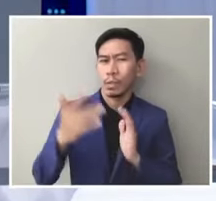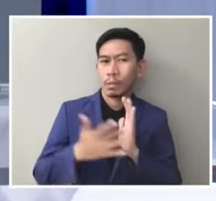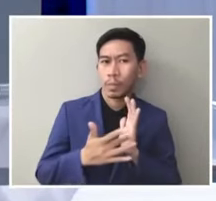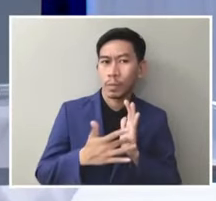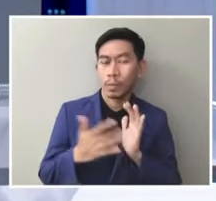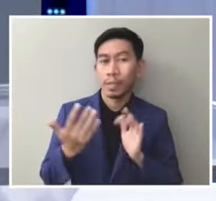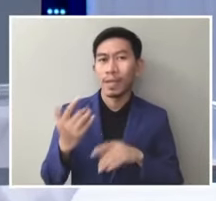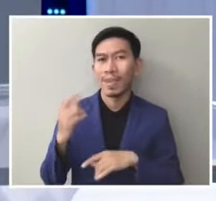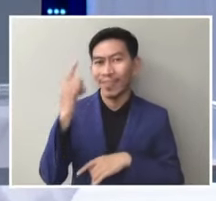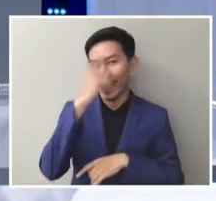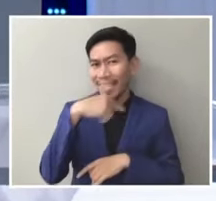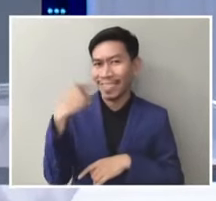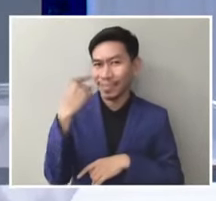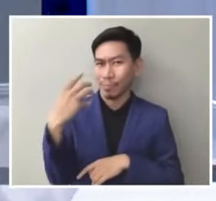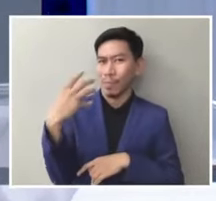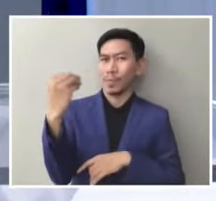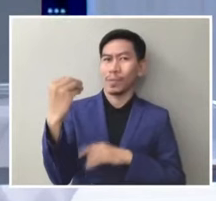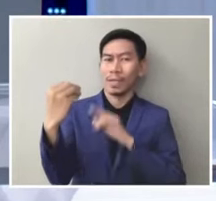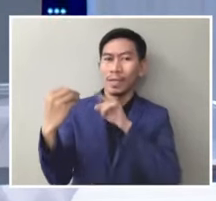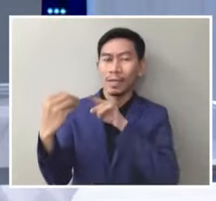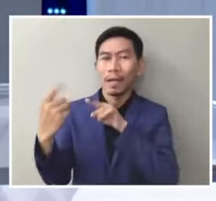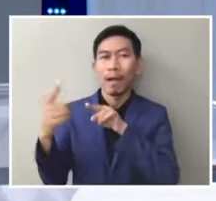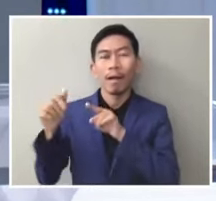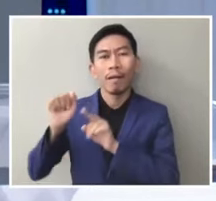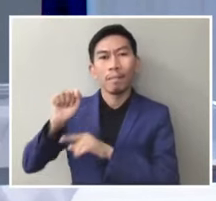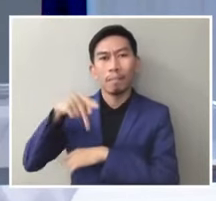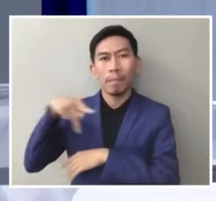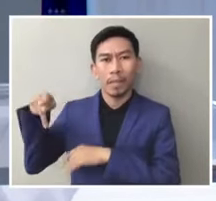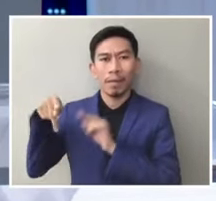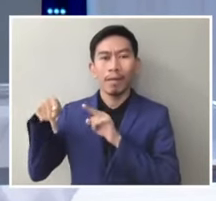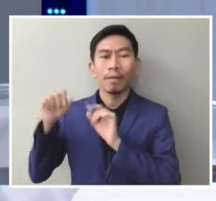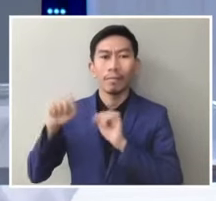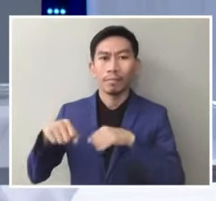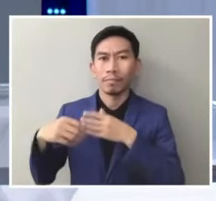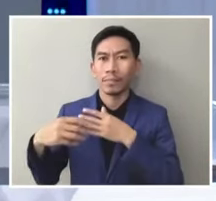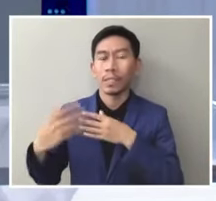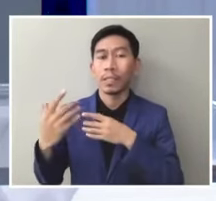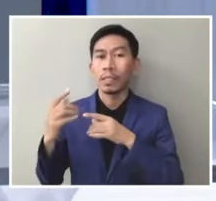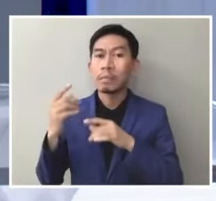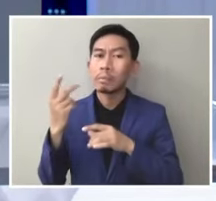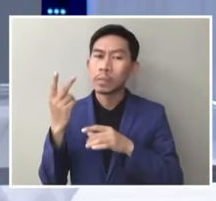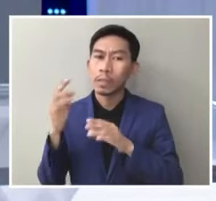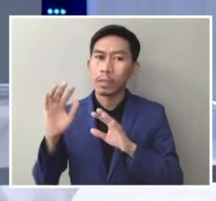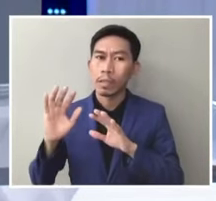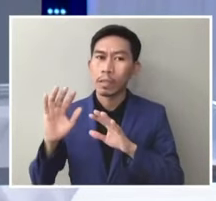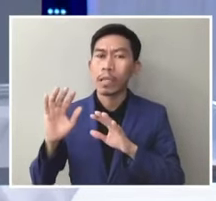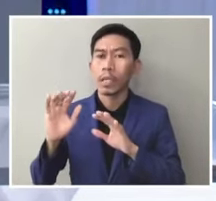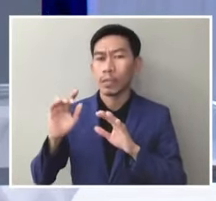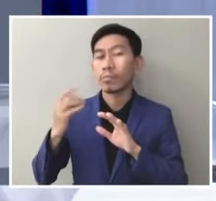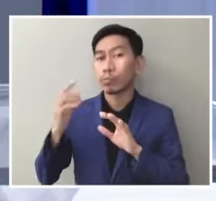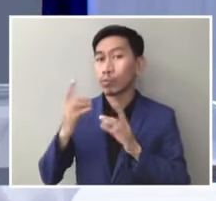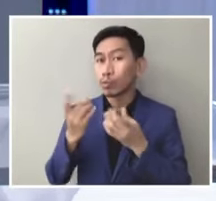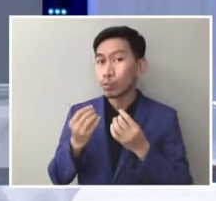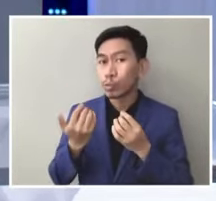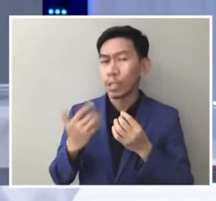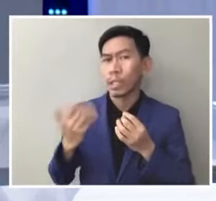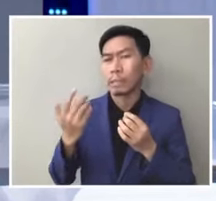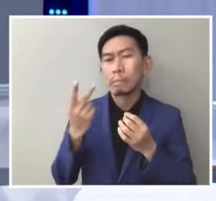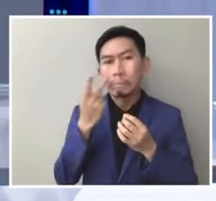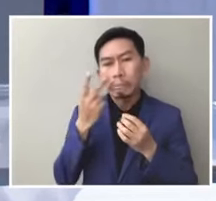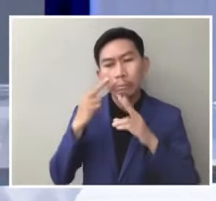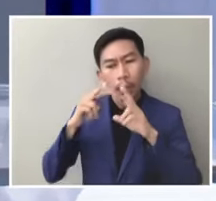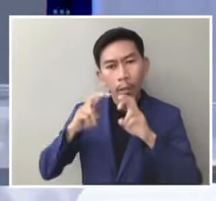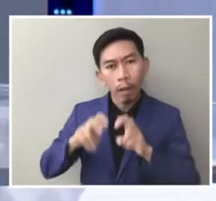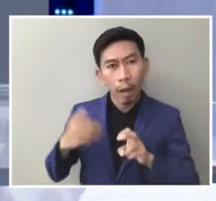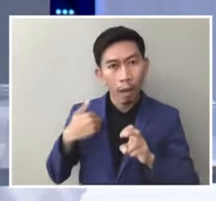application. Layan nitong malamang kagad sa kanilang system kung may iba pang criminal record ng isang nahuling suspect. May paalala